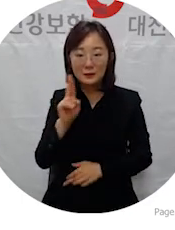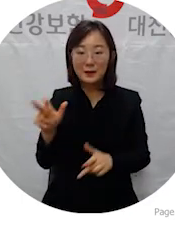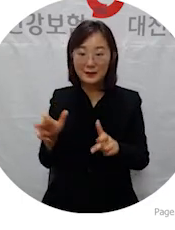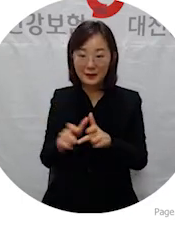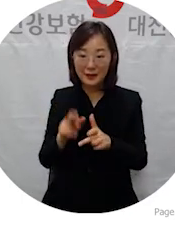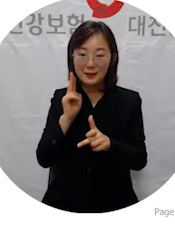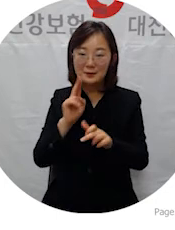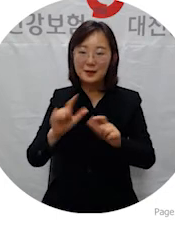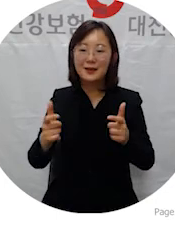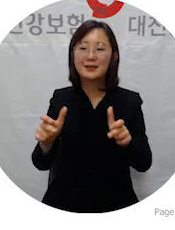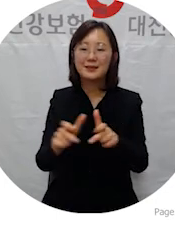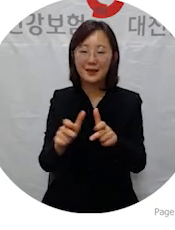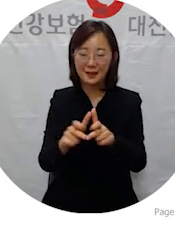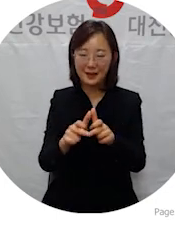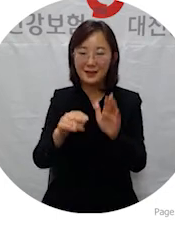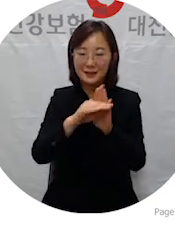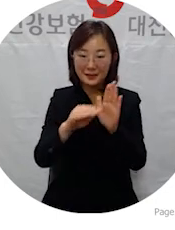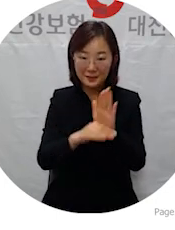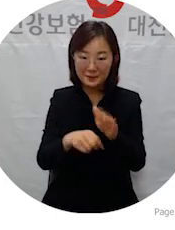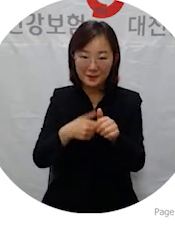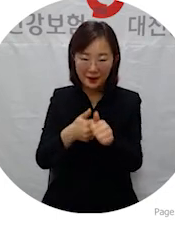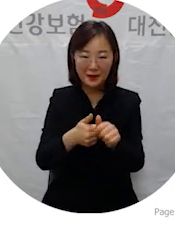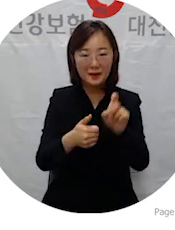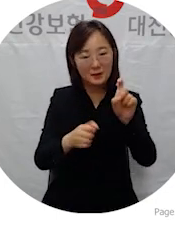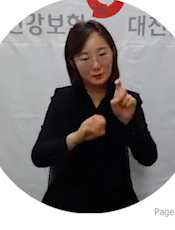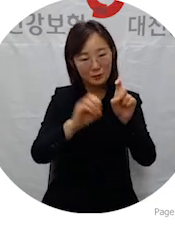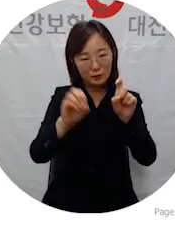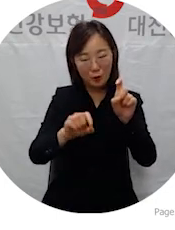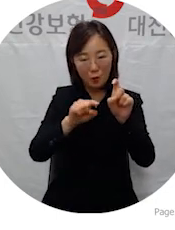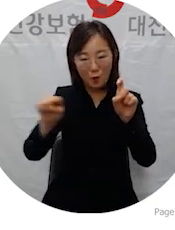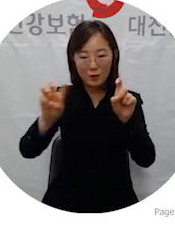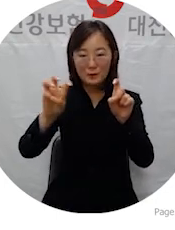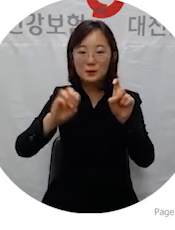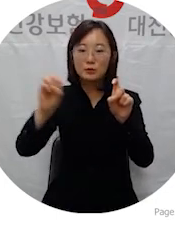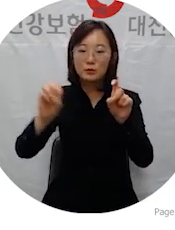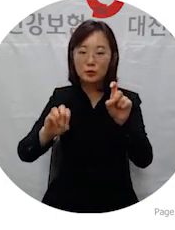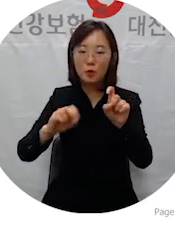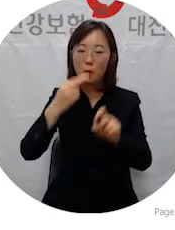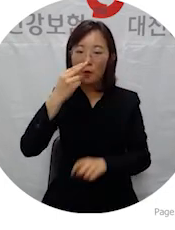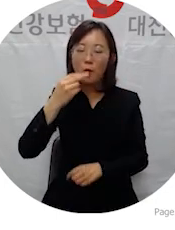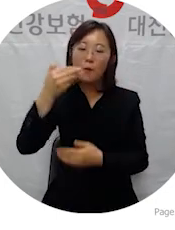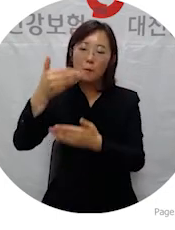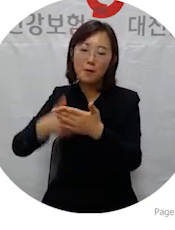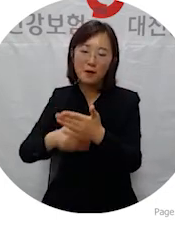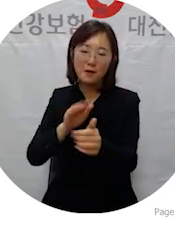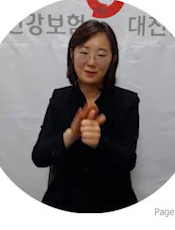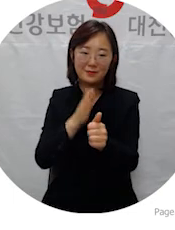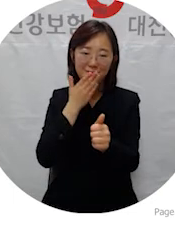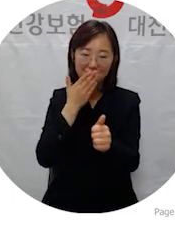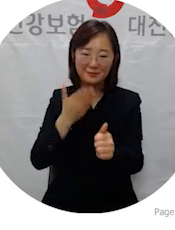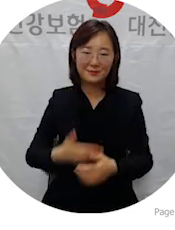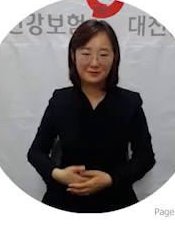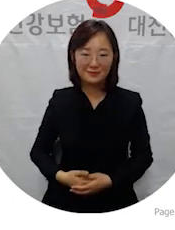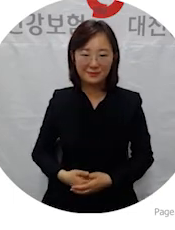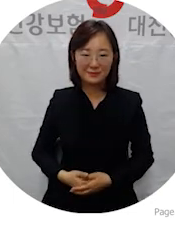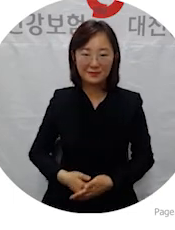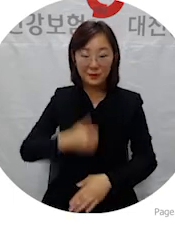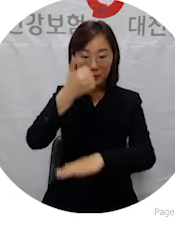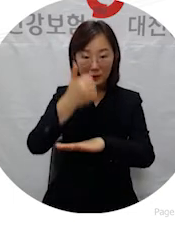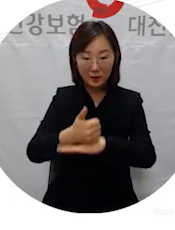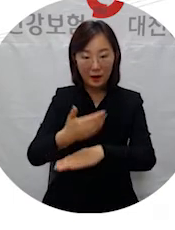장애, 심하지 않은 장애인 경우 등급별로 10%에서 30% 보험료 경감이